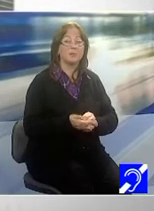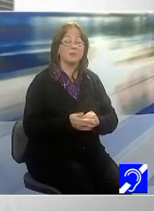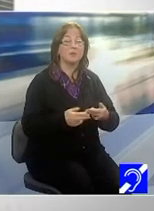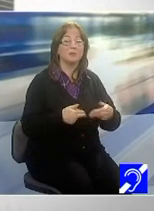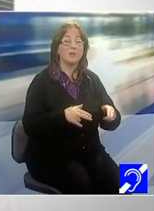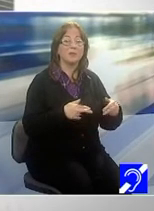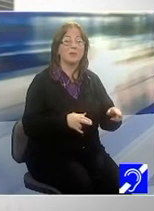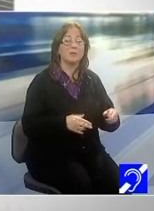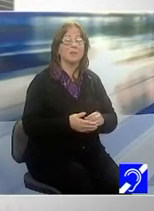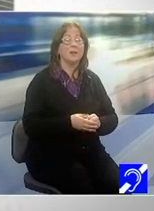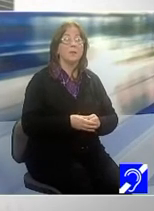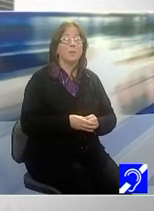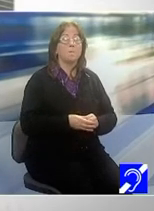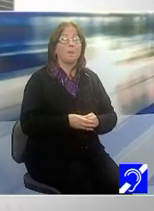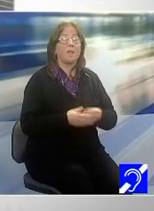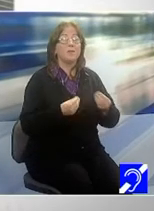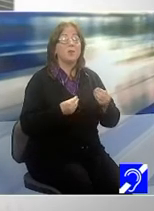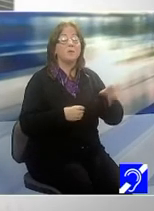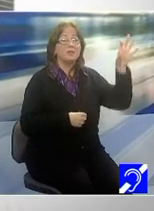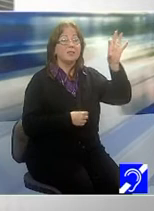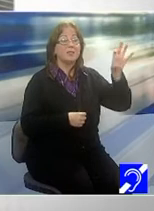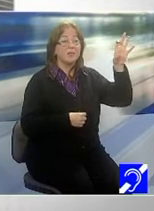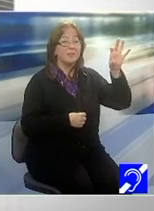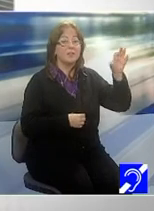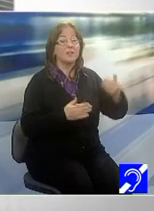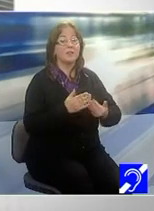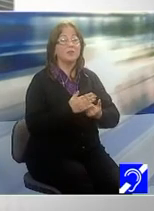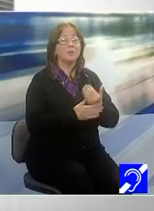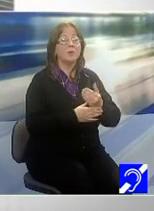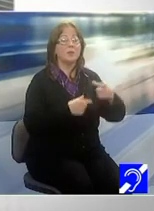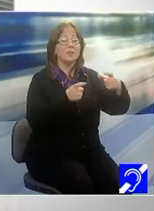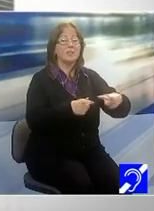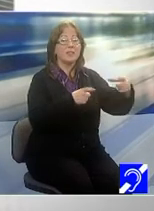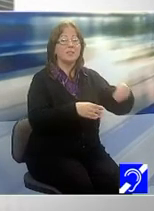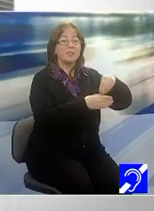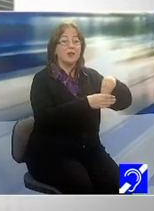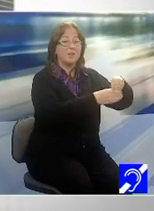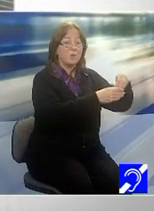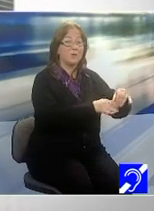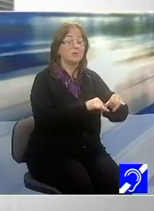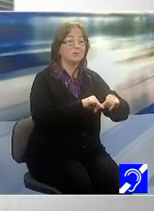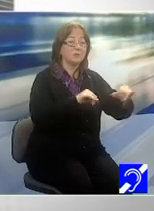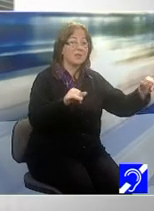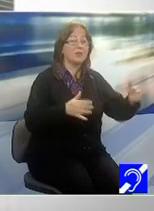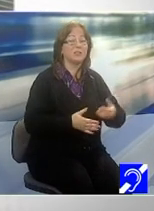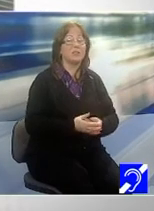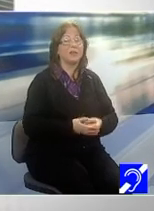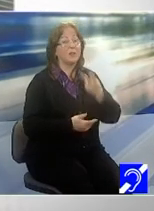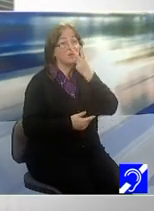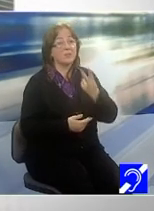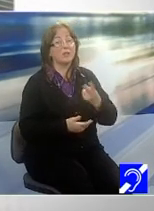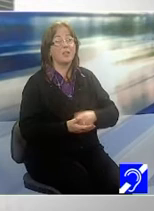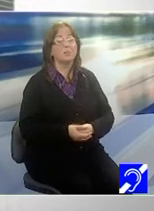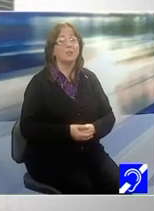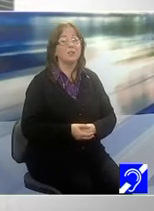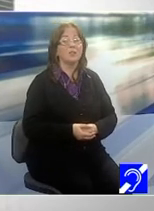creșterea numărului de secții din diaspora, de exemplu, care are și o chestiune care ține de guvern plus autoritate electorală permanentă. Vedem, acum